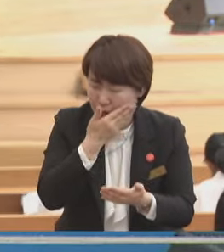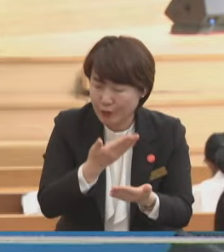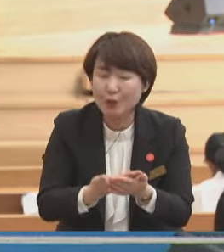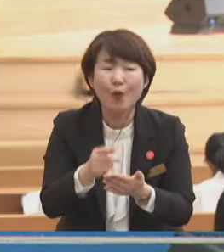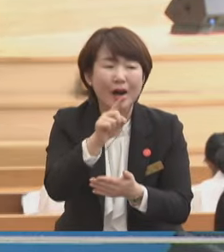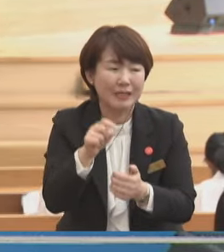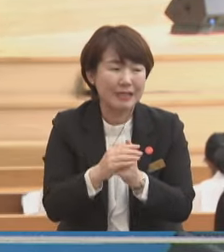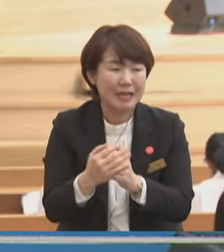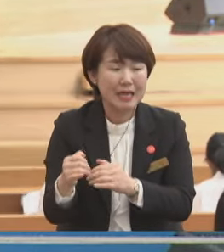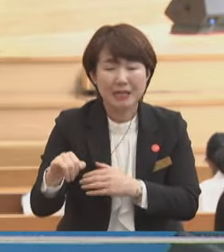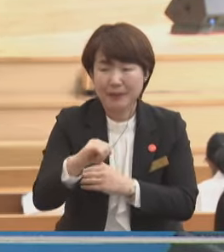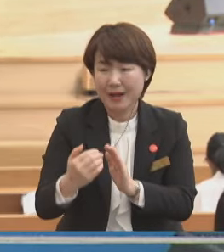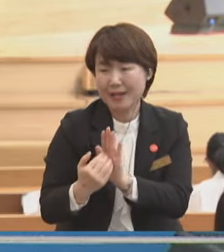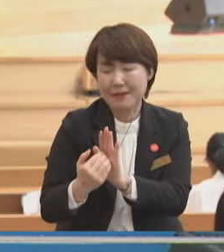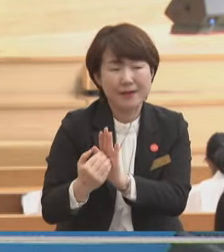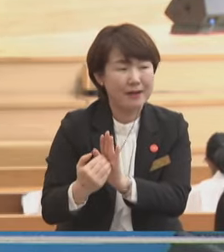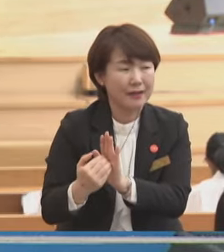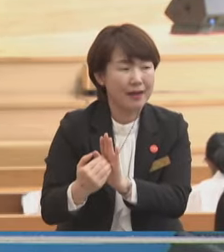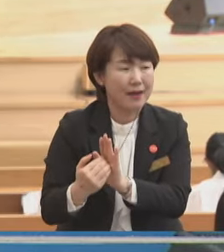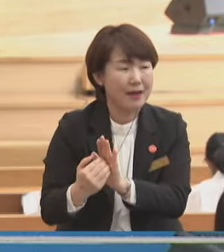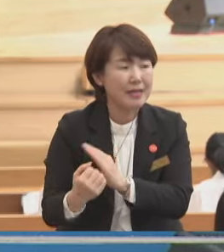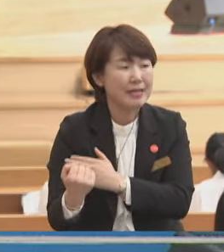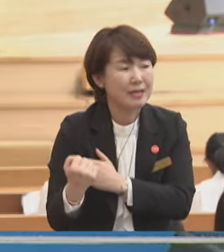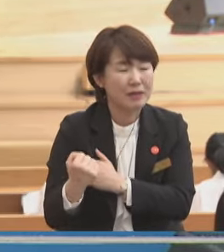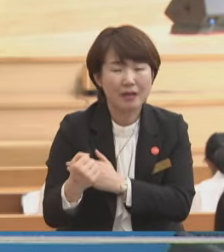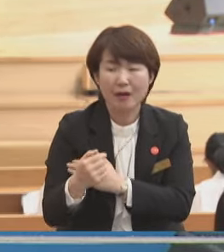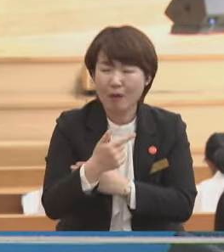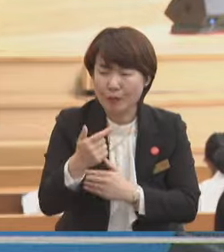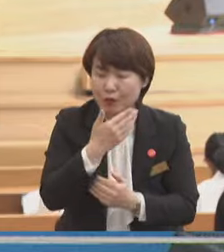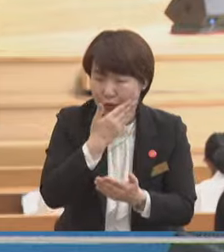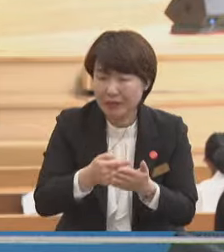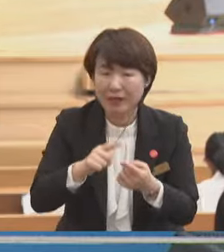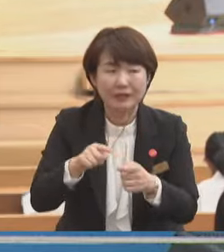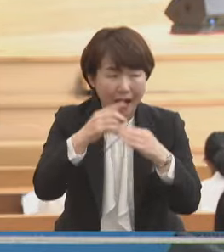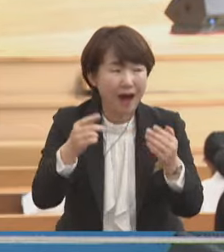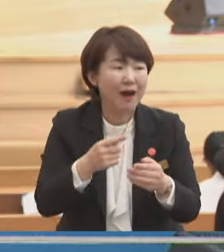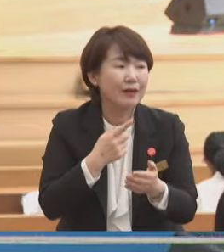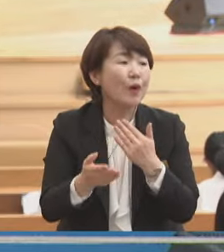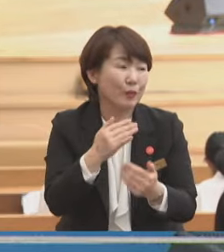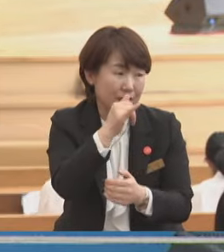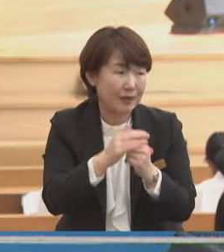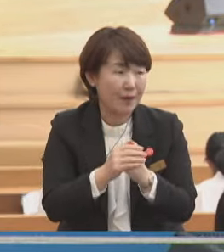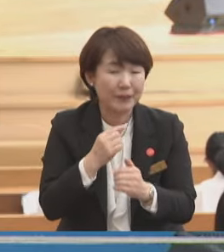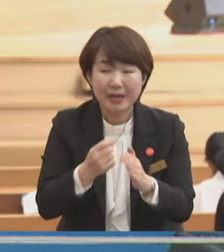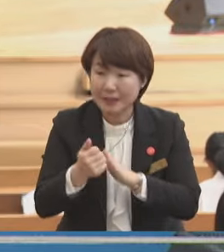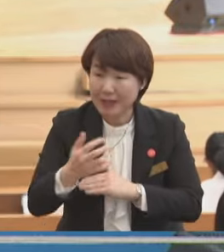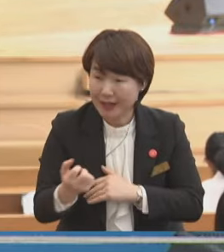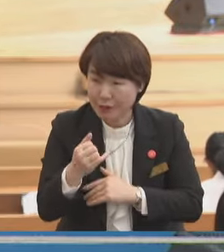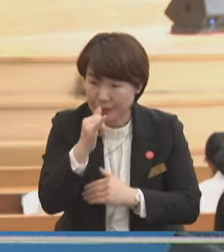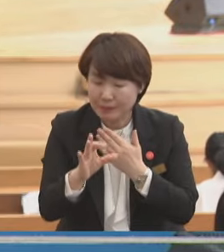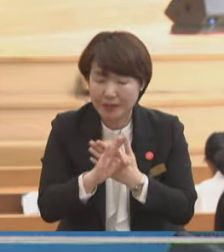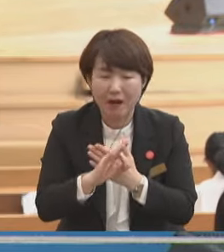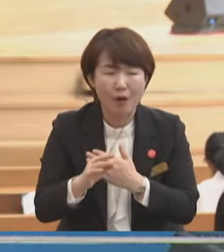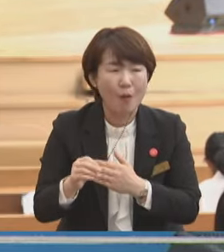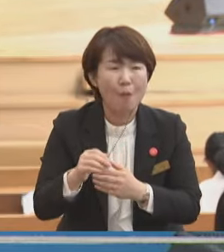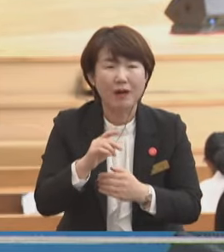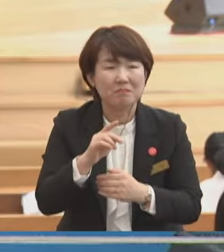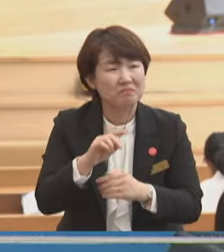중요한지 그걸 다 깨달았어요 희망의 사람은 웬만한 것에 기지가